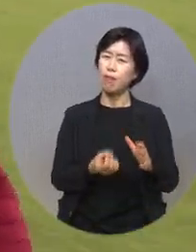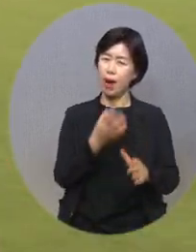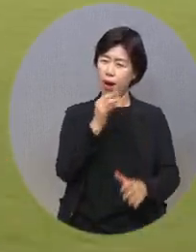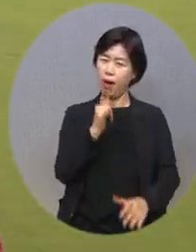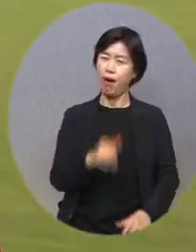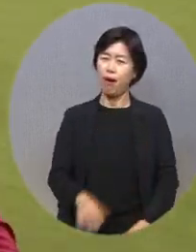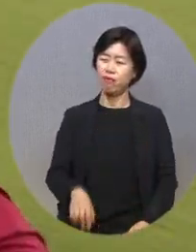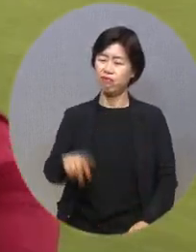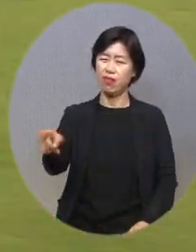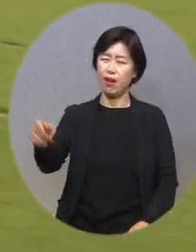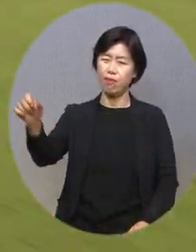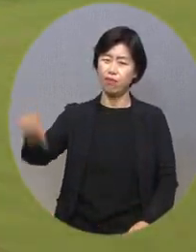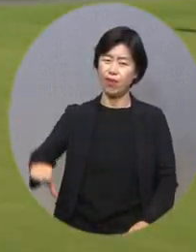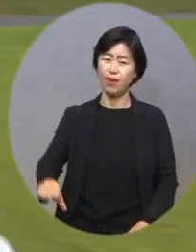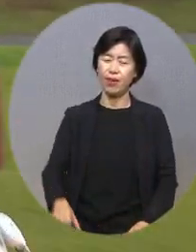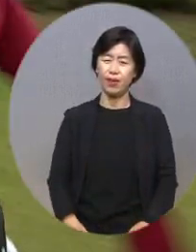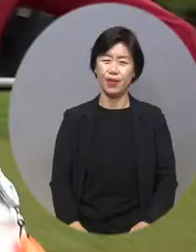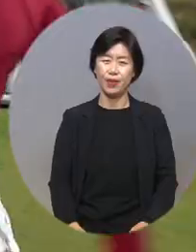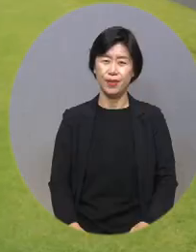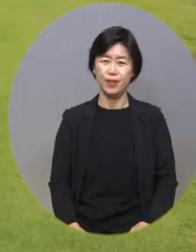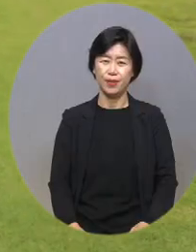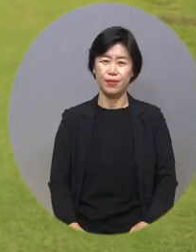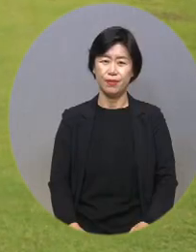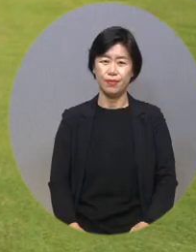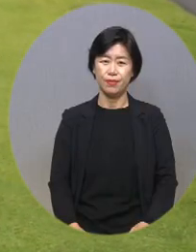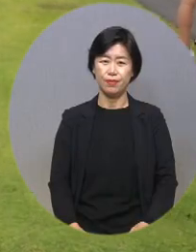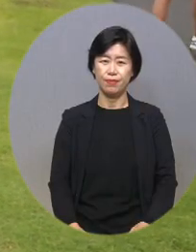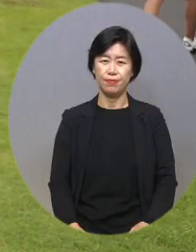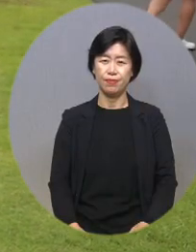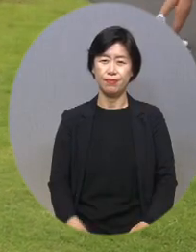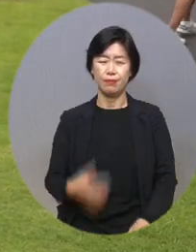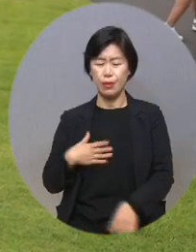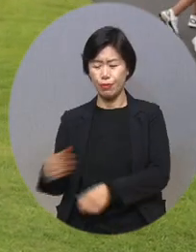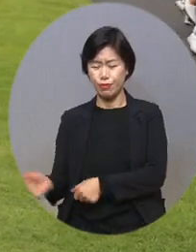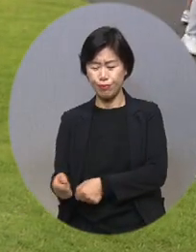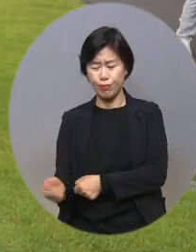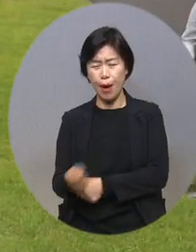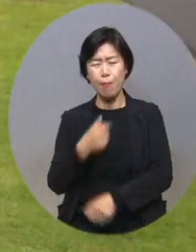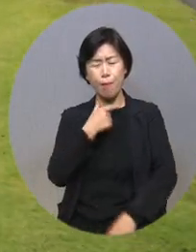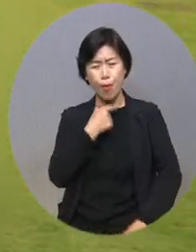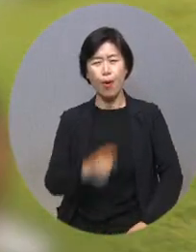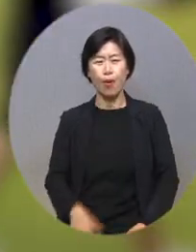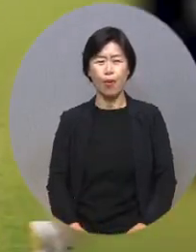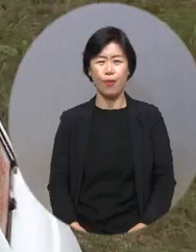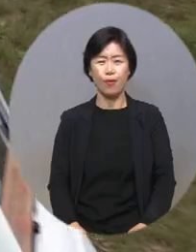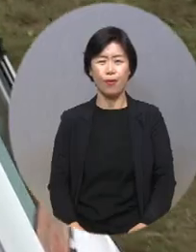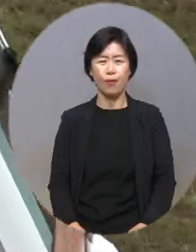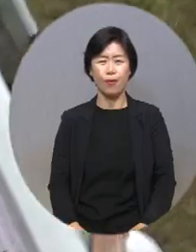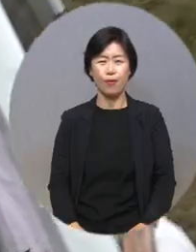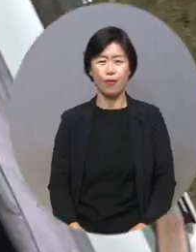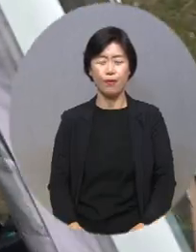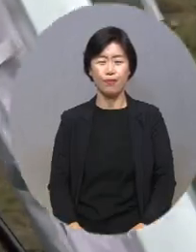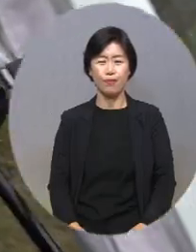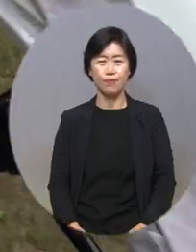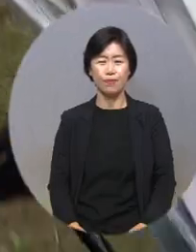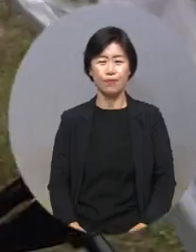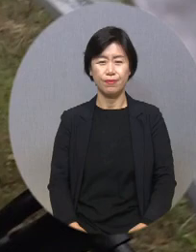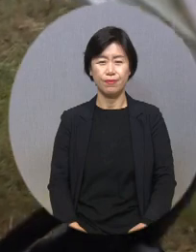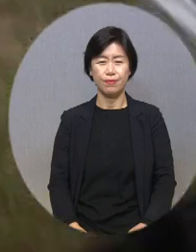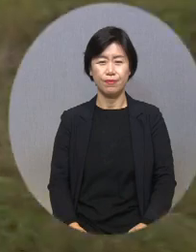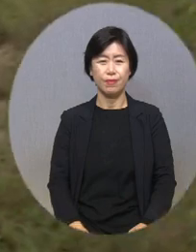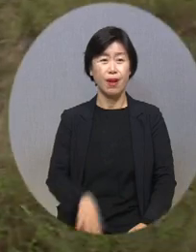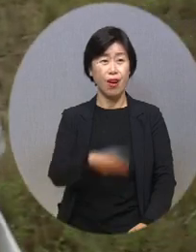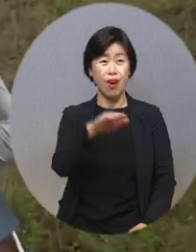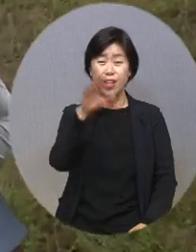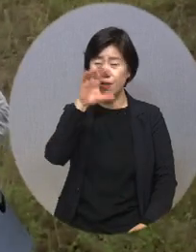남은 홀 다 기부업 하겠습니다. 퍼터 좀 하고 싶은데. 아 오빠 퍼터 하고 싶다. 아니, 퍼터 하고 싶다고 퍼터. 연습장 가서